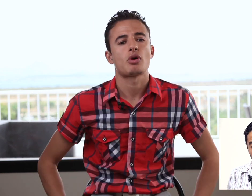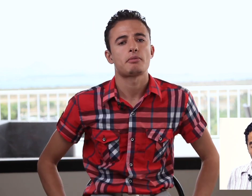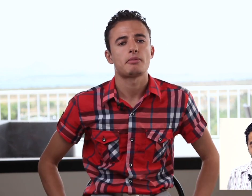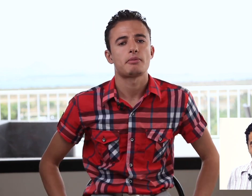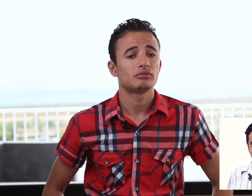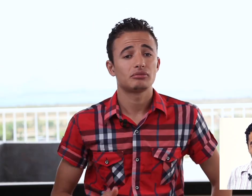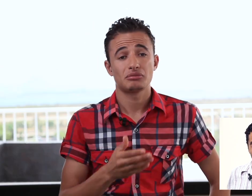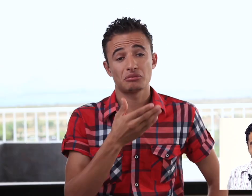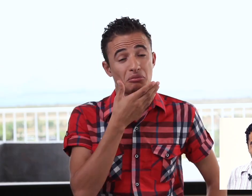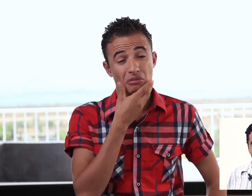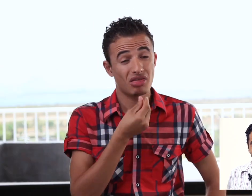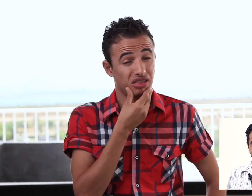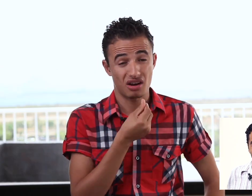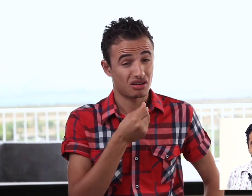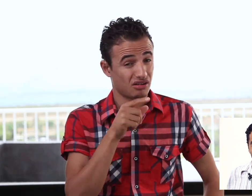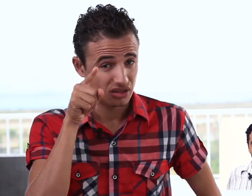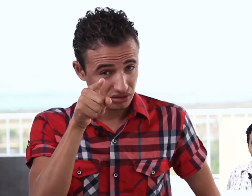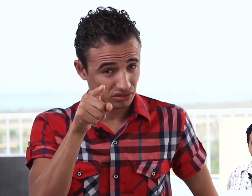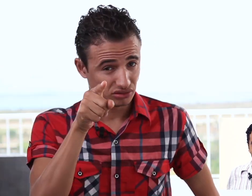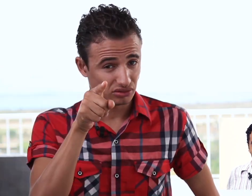فيها.